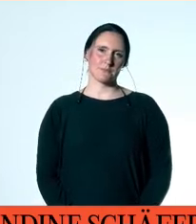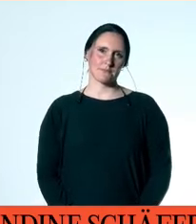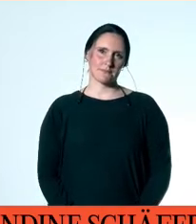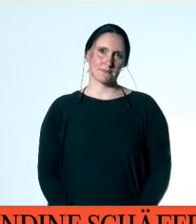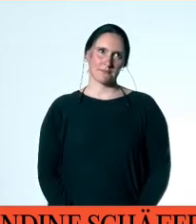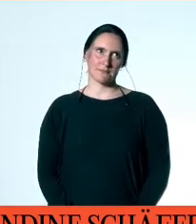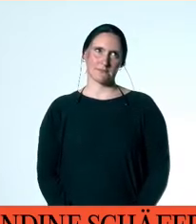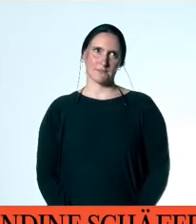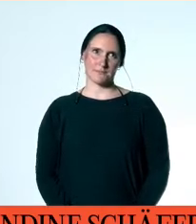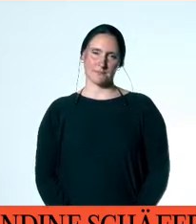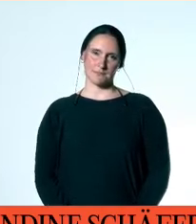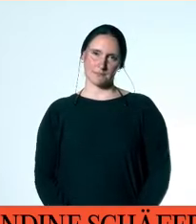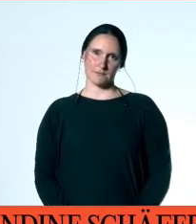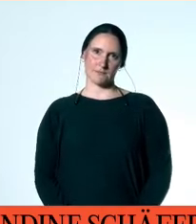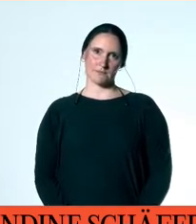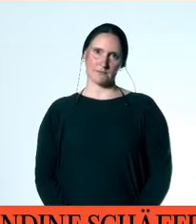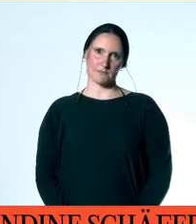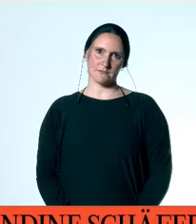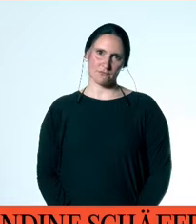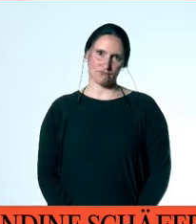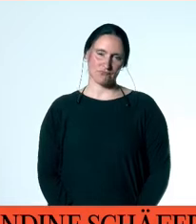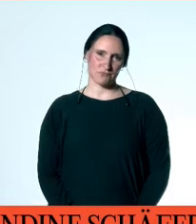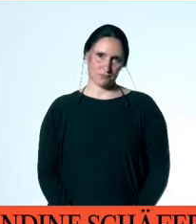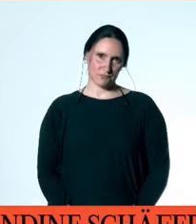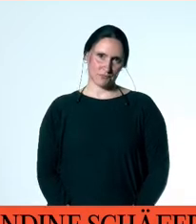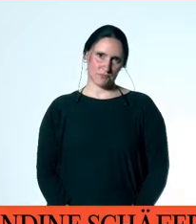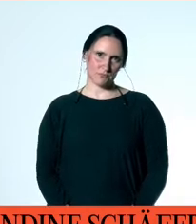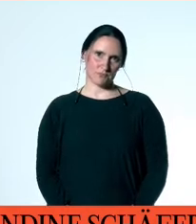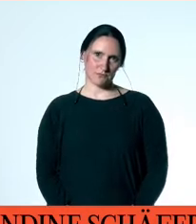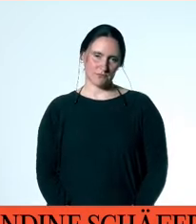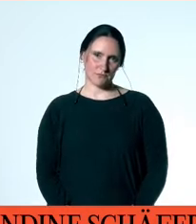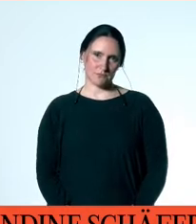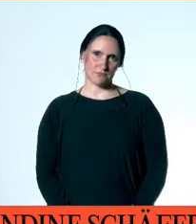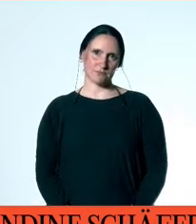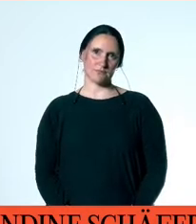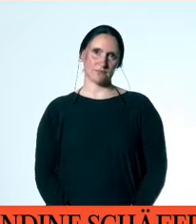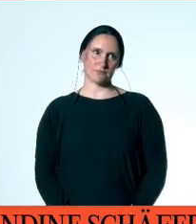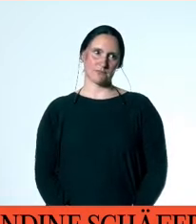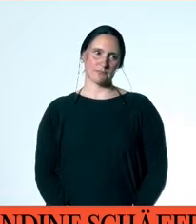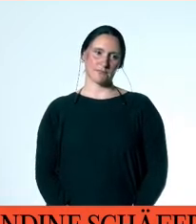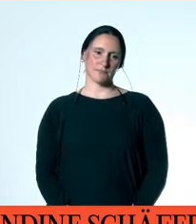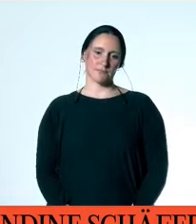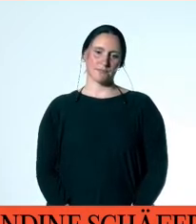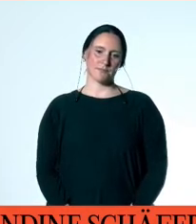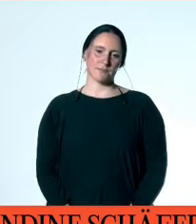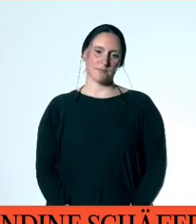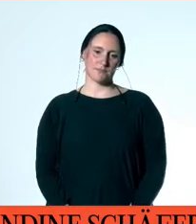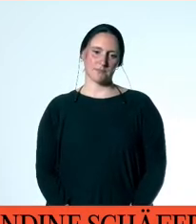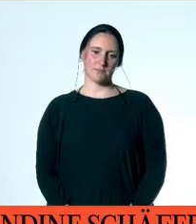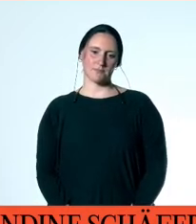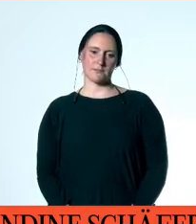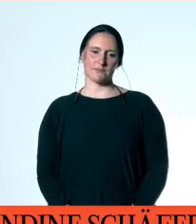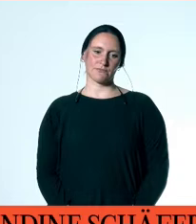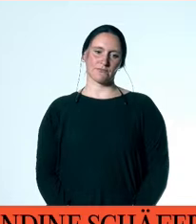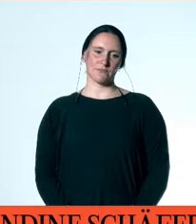wir versuchen, diese auch gemeinsam zu lösen. Wir wollen gemeinsam sozusagen Instrumente entwickeln, um gemeinsam auch